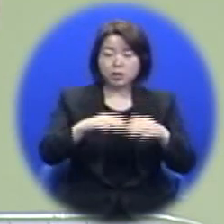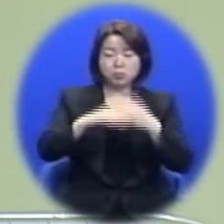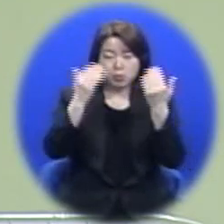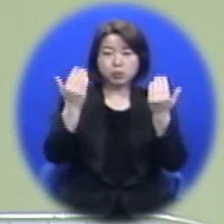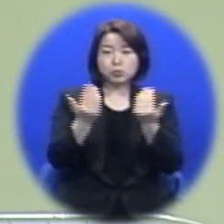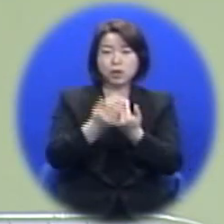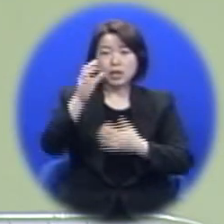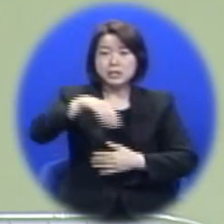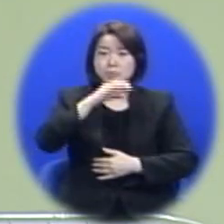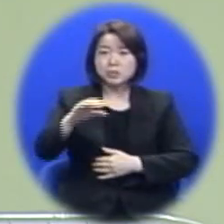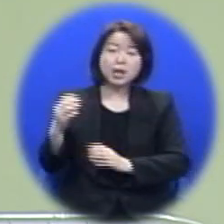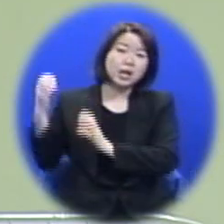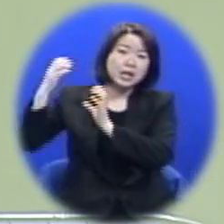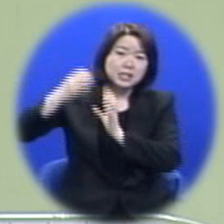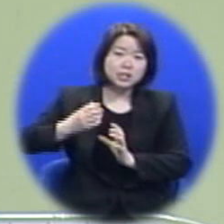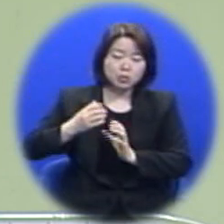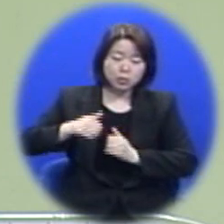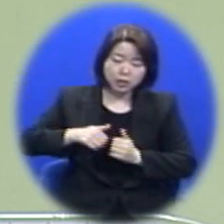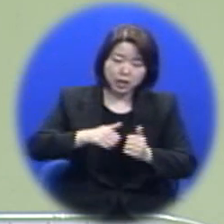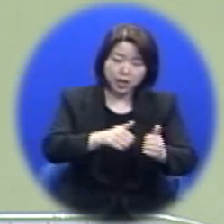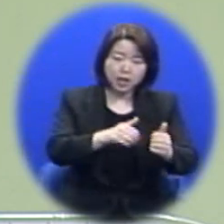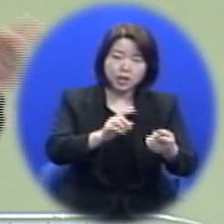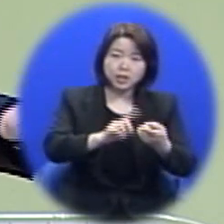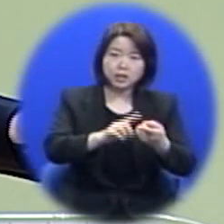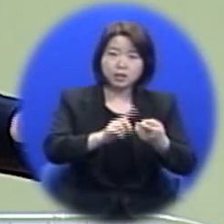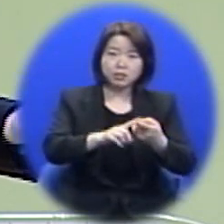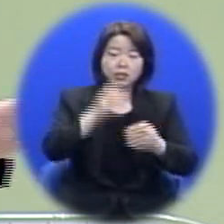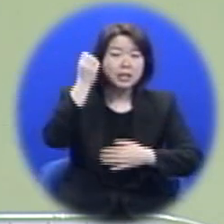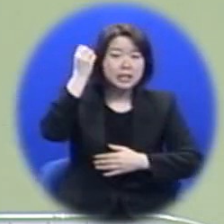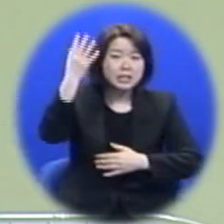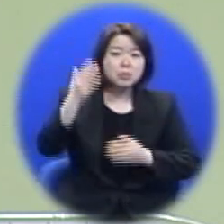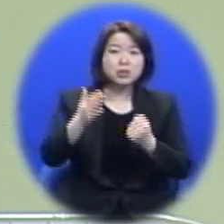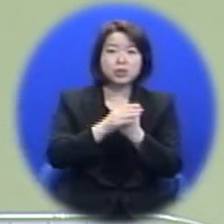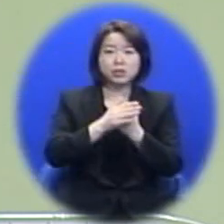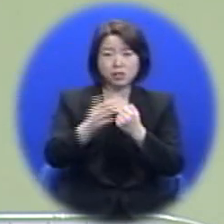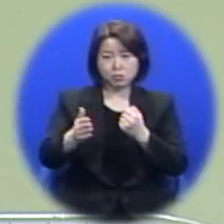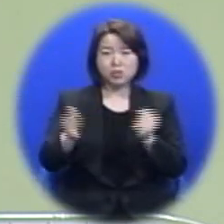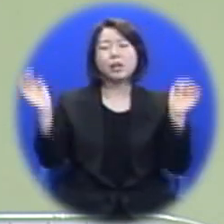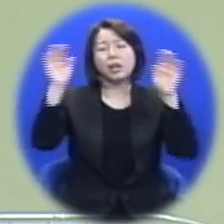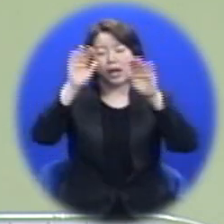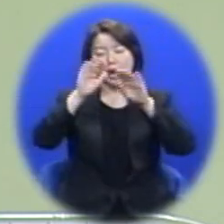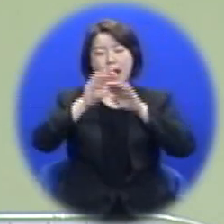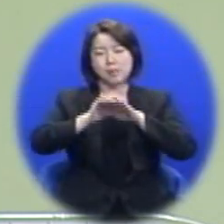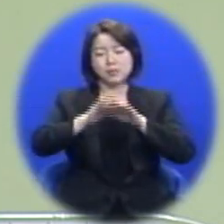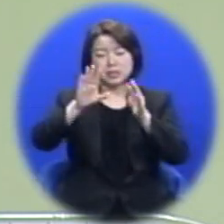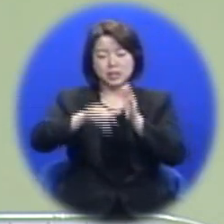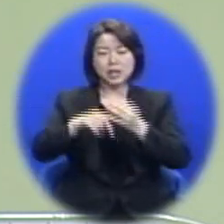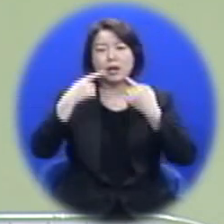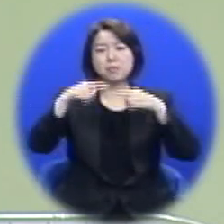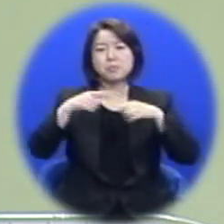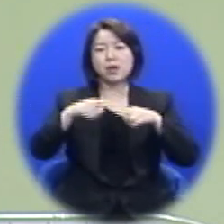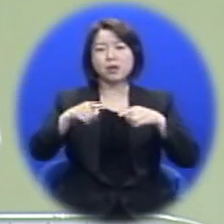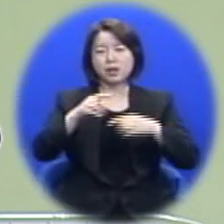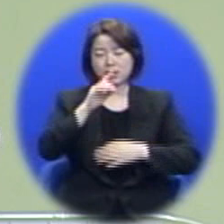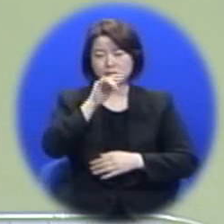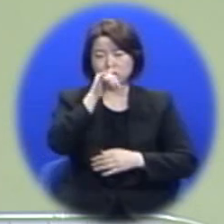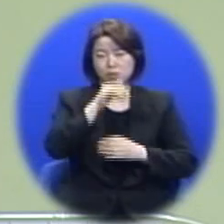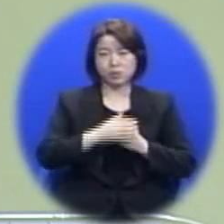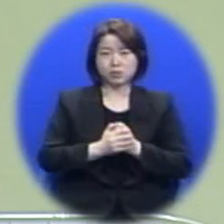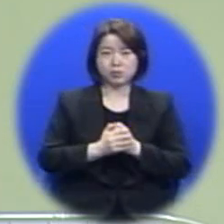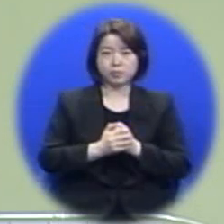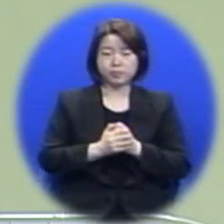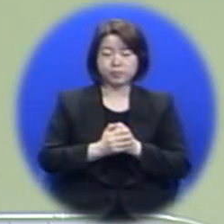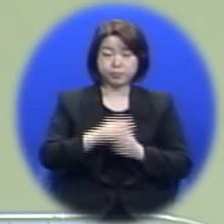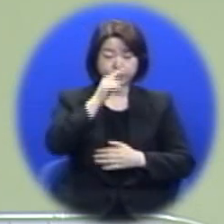것을 잊어버린 지 기 없기 때문에 그런 평가를 받는 겁니다 한때는 이 서방